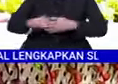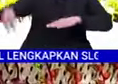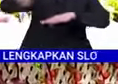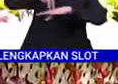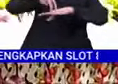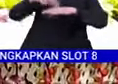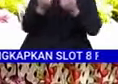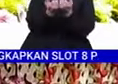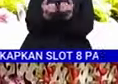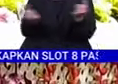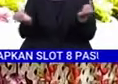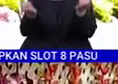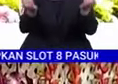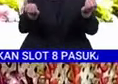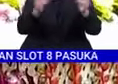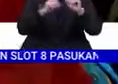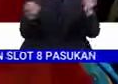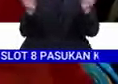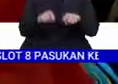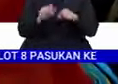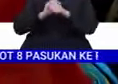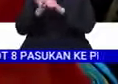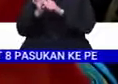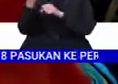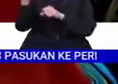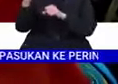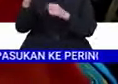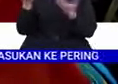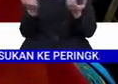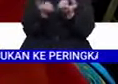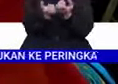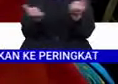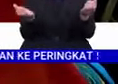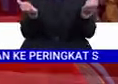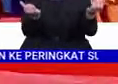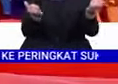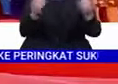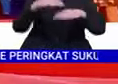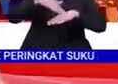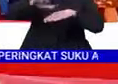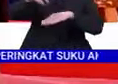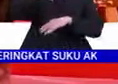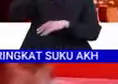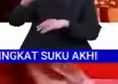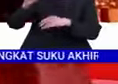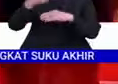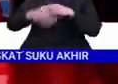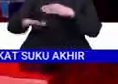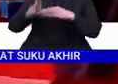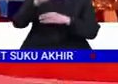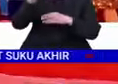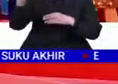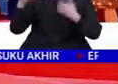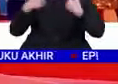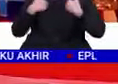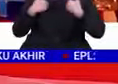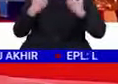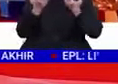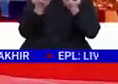competition namun akibat copy soles dia hanya menerima ijazah nya melalui pos namun selepas jujuan memaklumkan